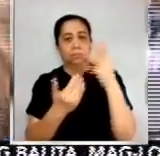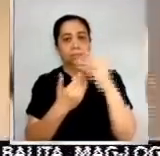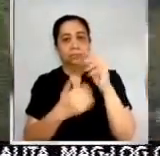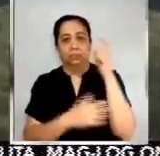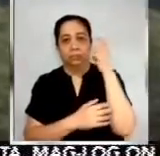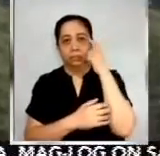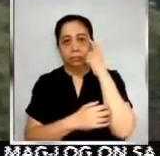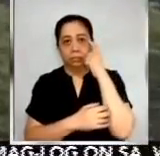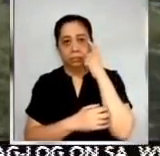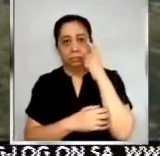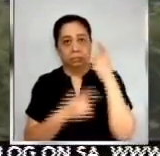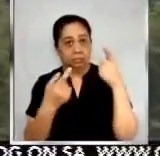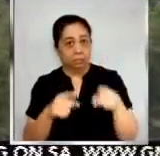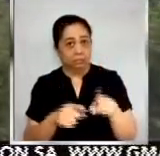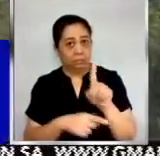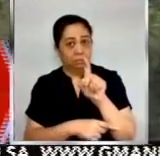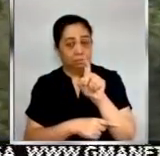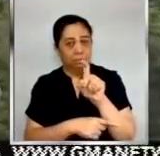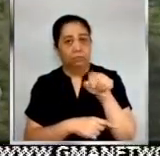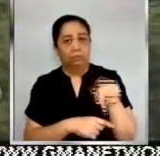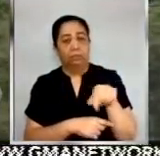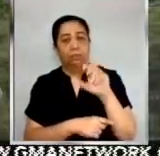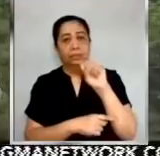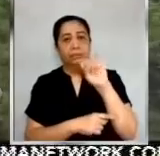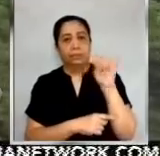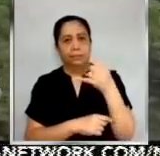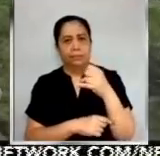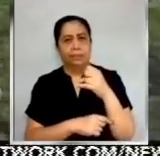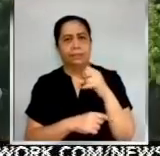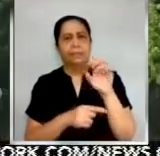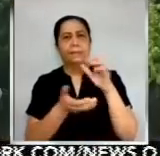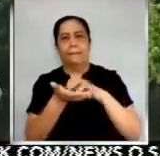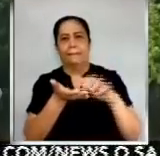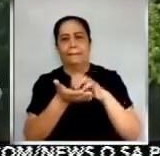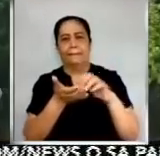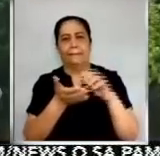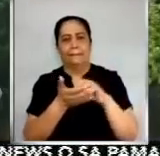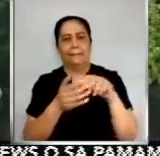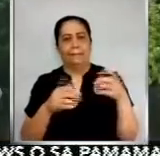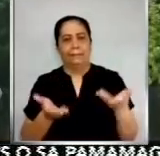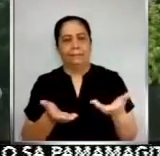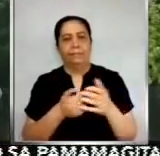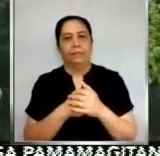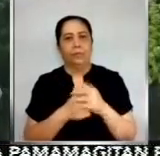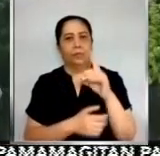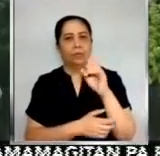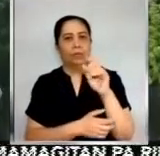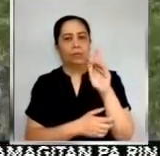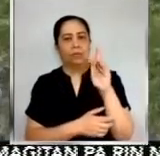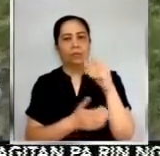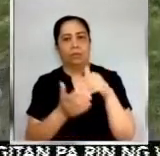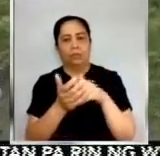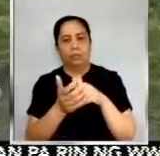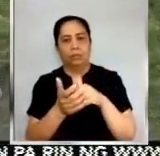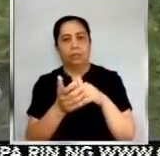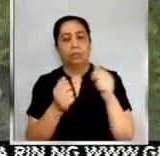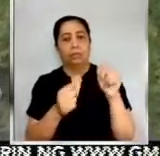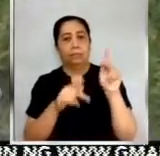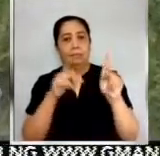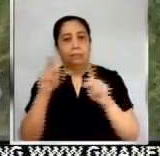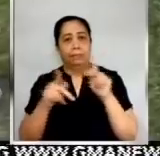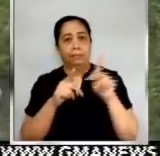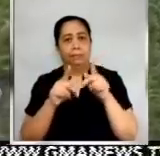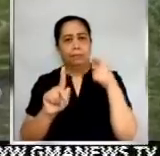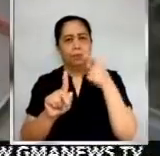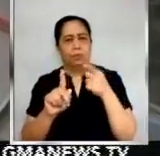tagpo. Ang lungsod ng San Juan may simulation exercise sa para rito. Sa 120,000 na populasyon ng syudad, target nila mabakunahan